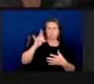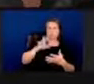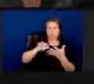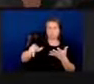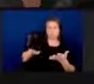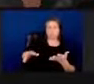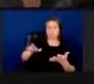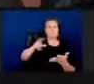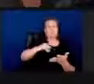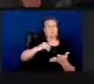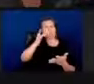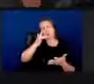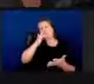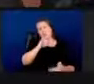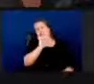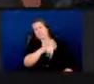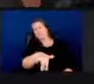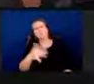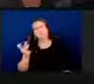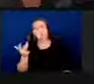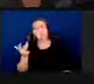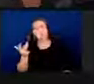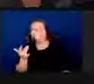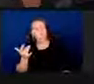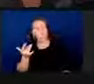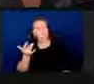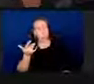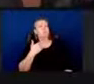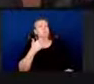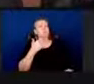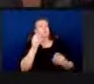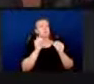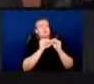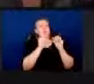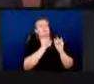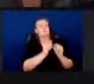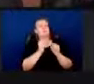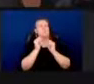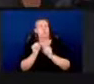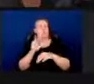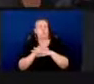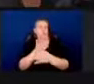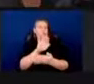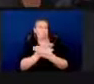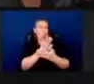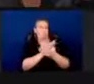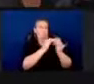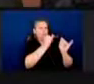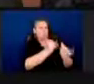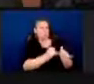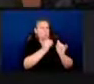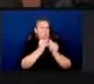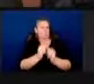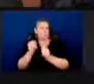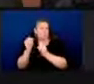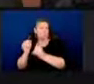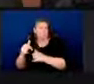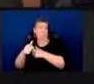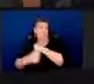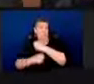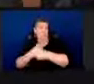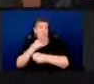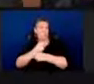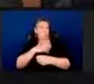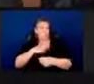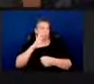ننظر إلى تحليل البيانات وطبعا هذا سيعتمد على المدارس